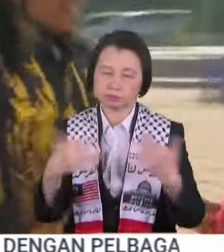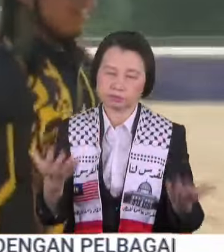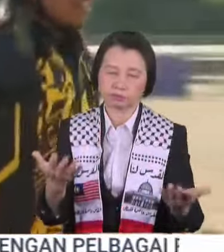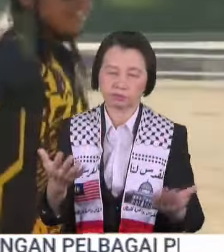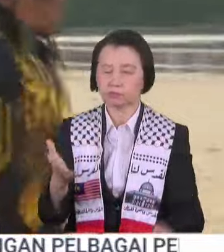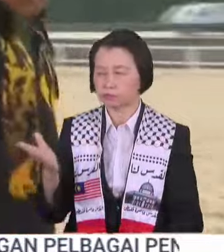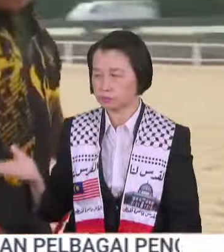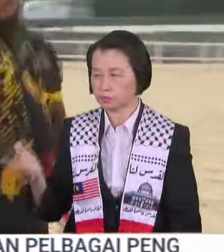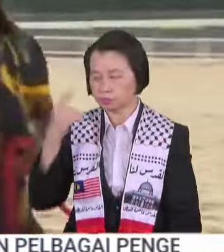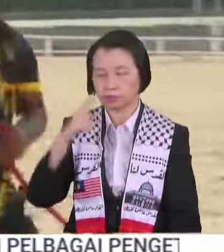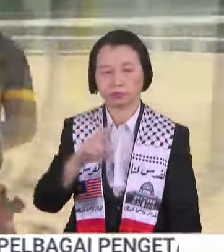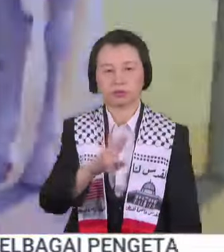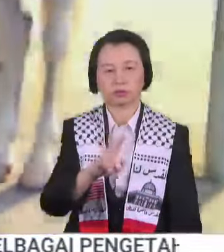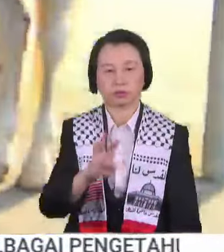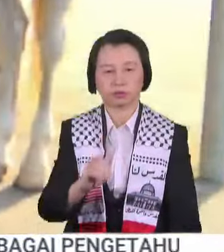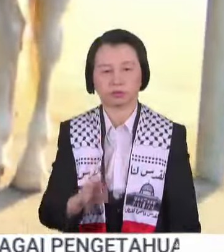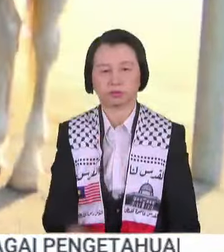Anwar, RTM.